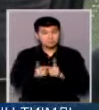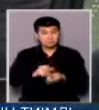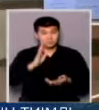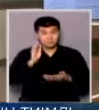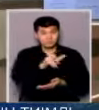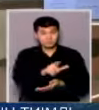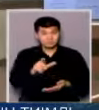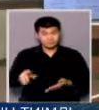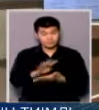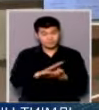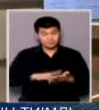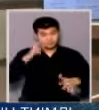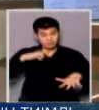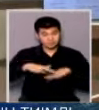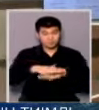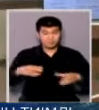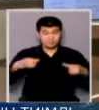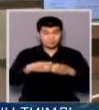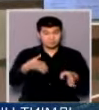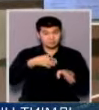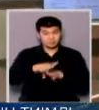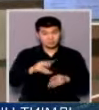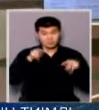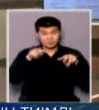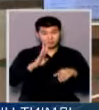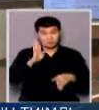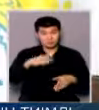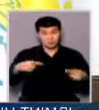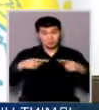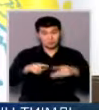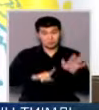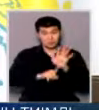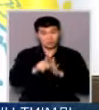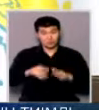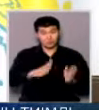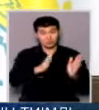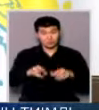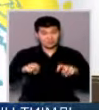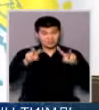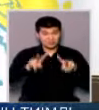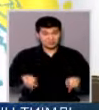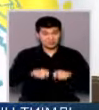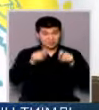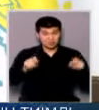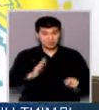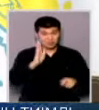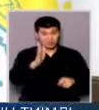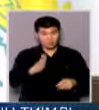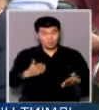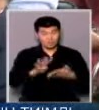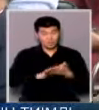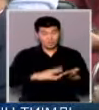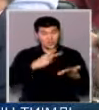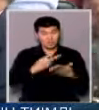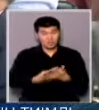оңтайландырылмақ. Азаматтың өтінішін мемлекеттік орган қызметкерлері қарайды. Дәл осы сәттен бастап жүйеде арнайы база ашылады. Онда өтінімнің